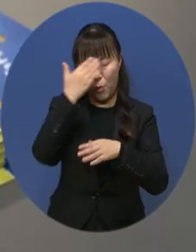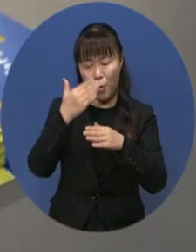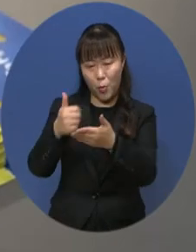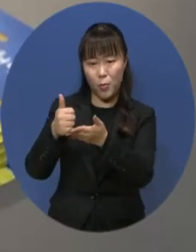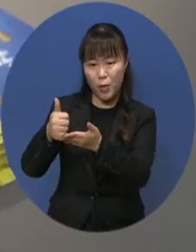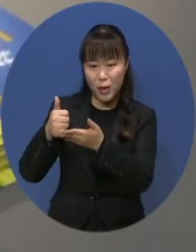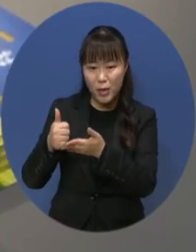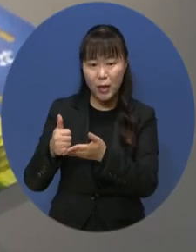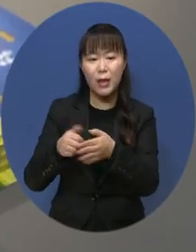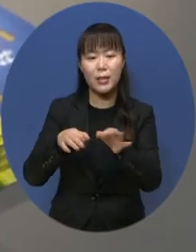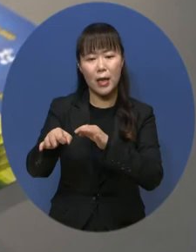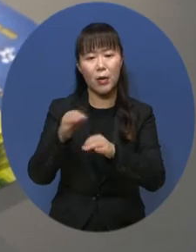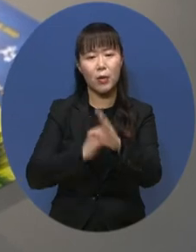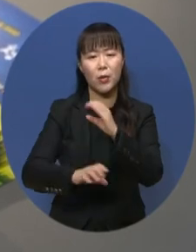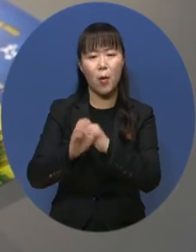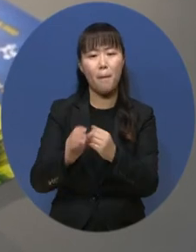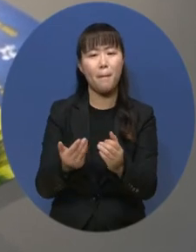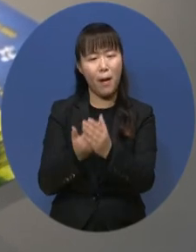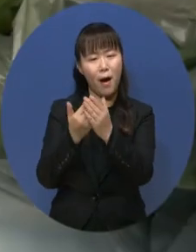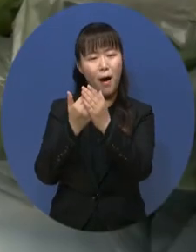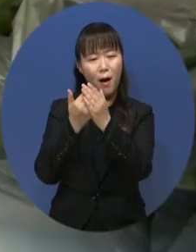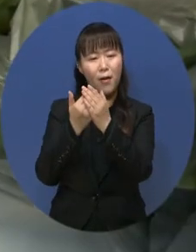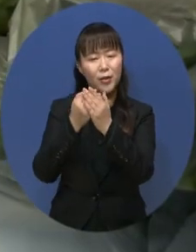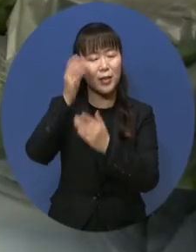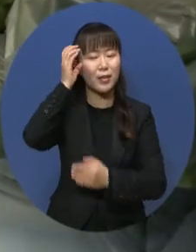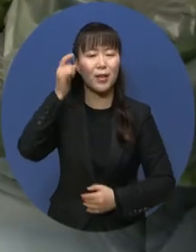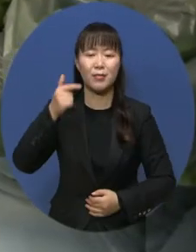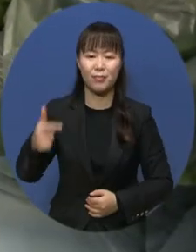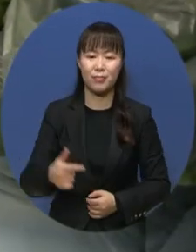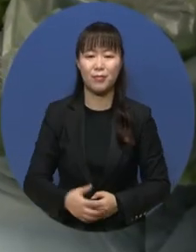유치해 상권에 활력을 불어넣어줄 것으로